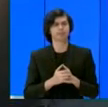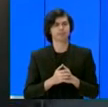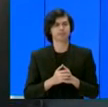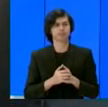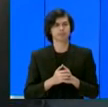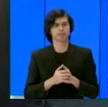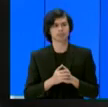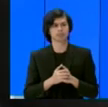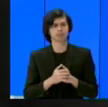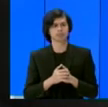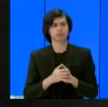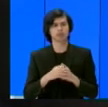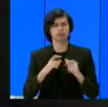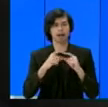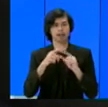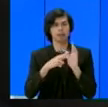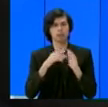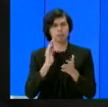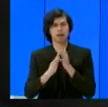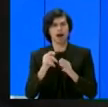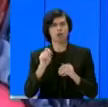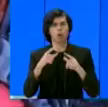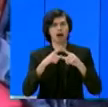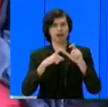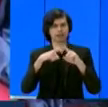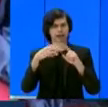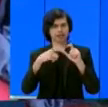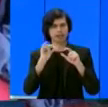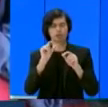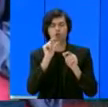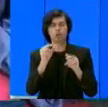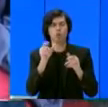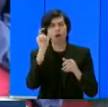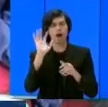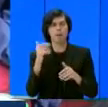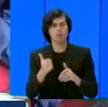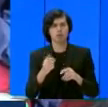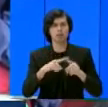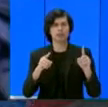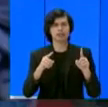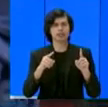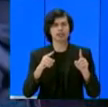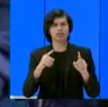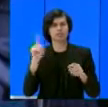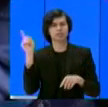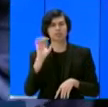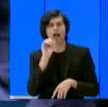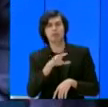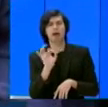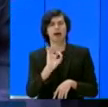Sartiem memang pernah menggunakan kartu Askeskin untuk orang tidak mampu. Namun petugas medis yang mengobatinya seakan tak terlalu